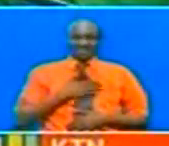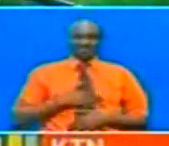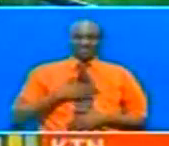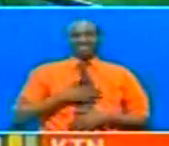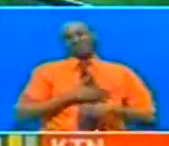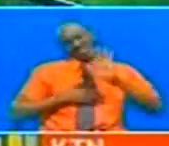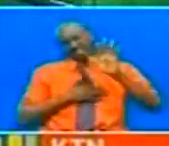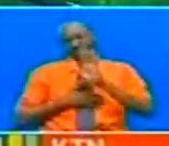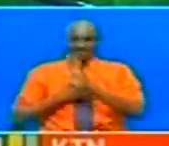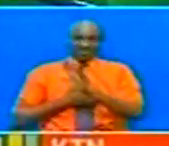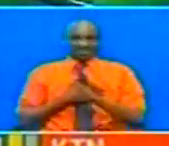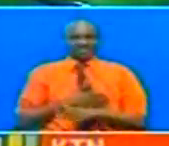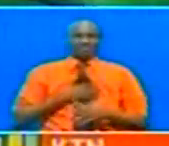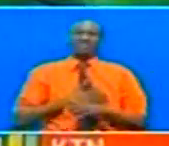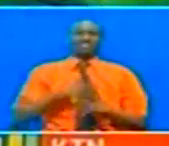Tafadhali.